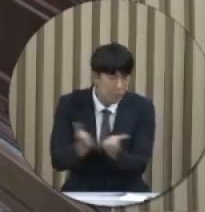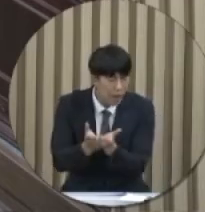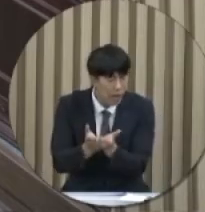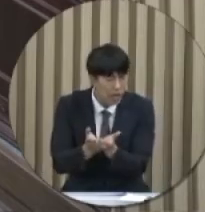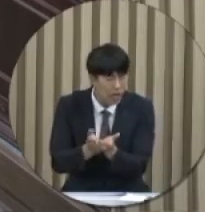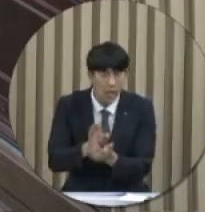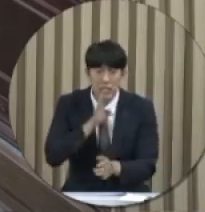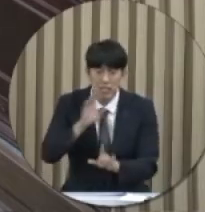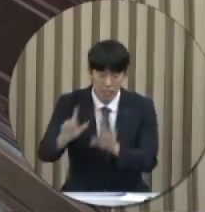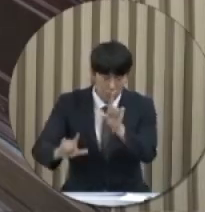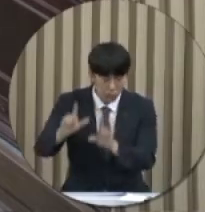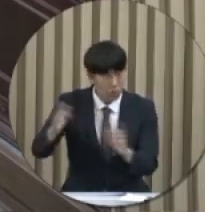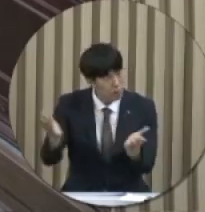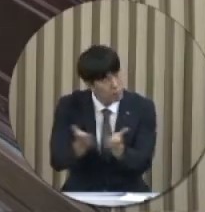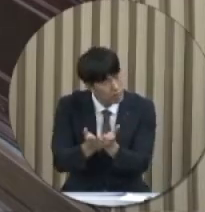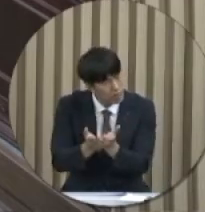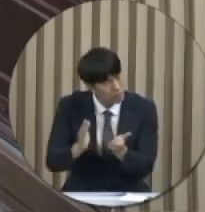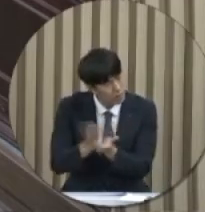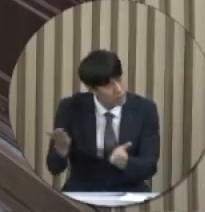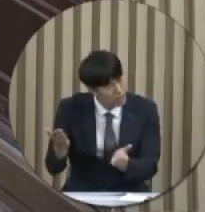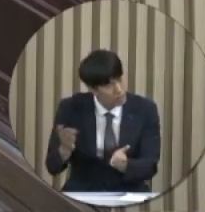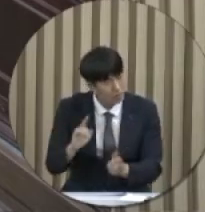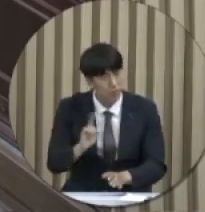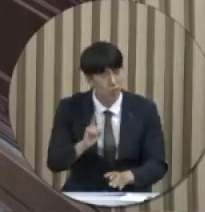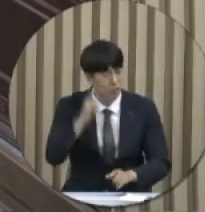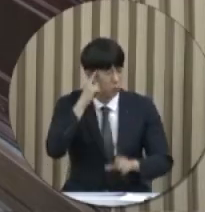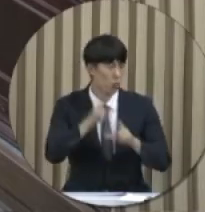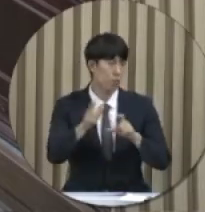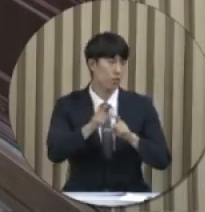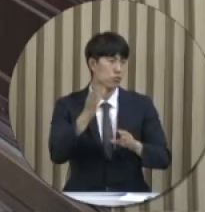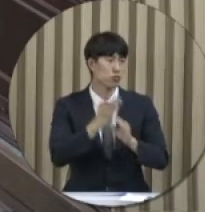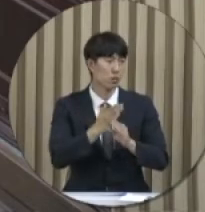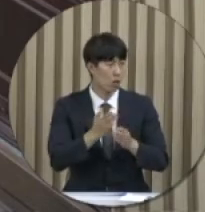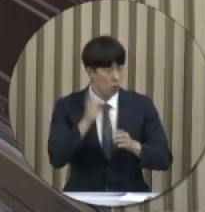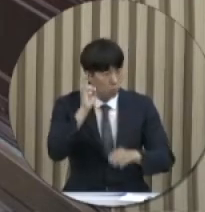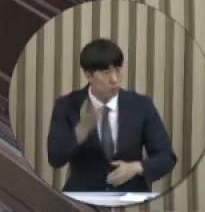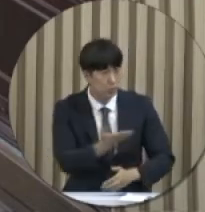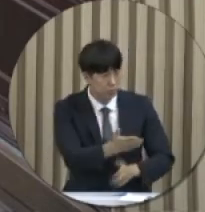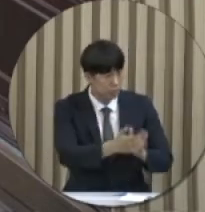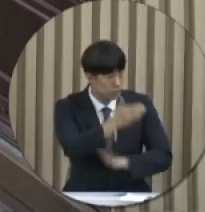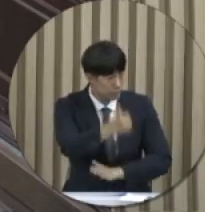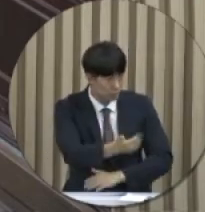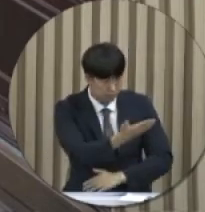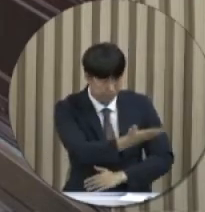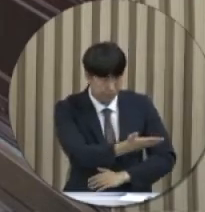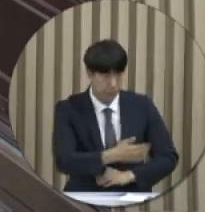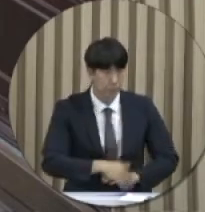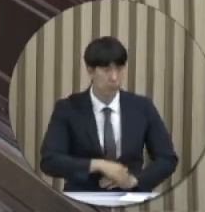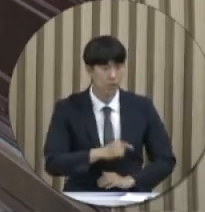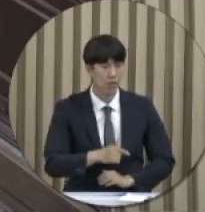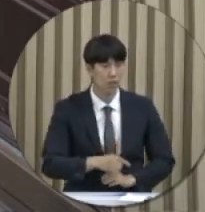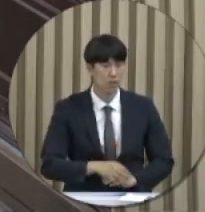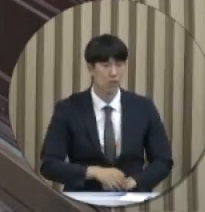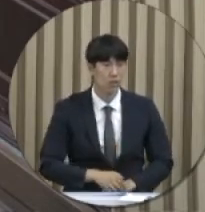현실에 이런 고민을 좀 한번 해보게 됐습니다. 혹시 그 시장님께서 이